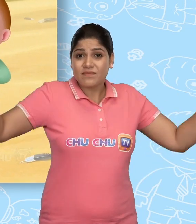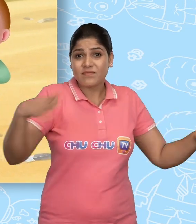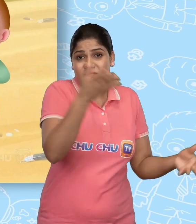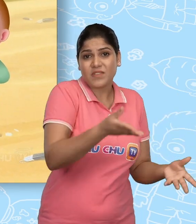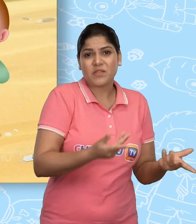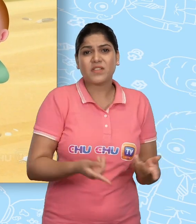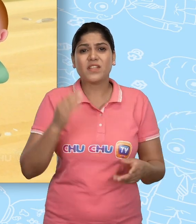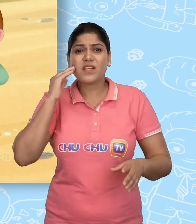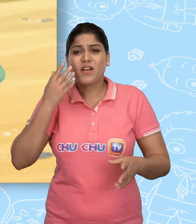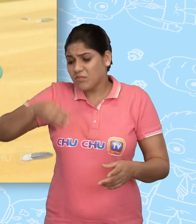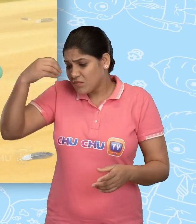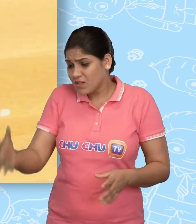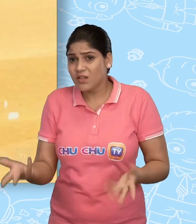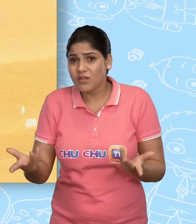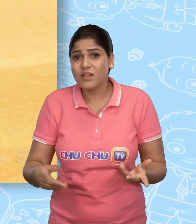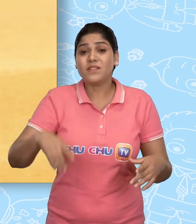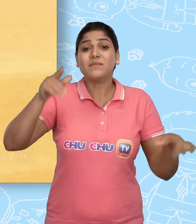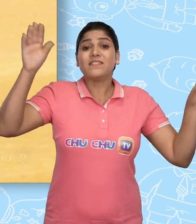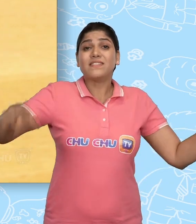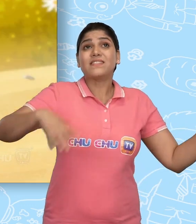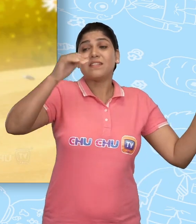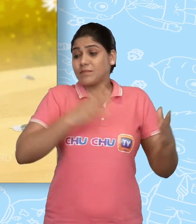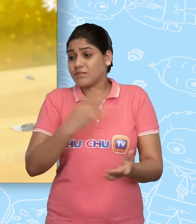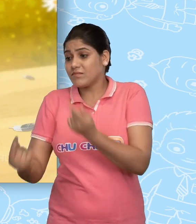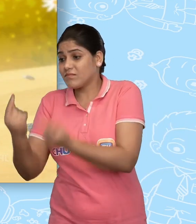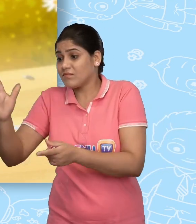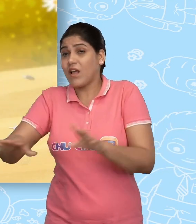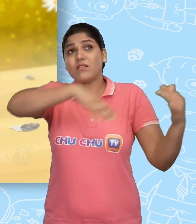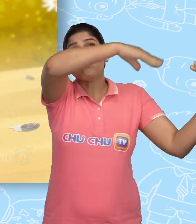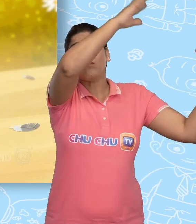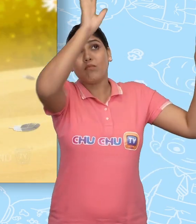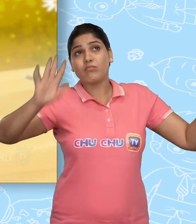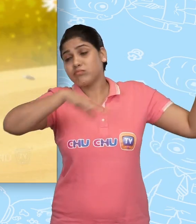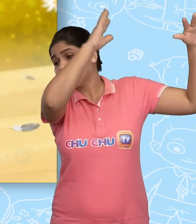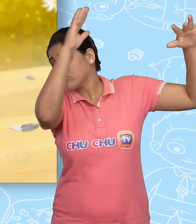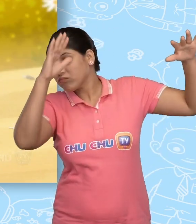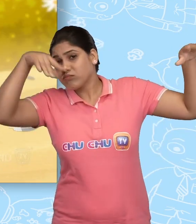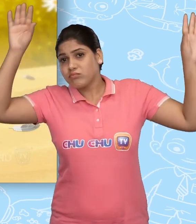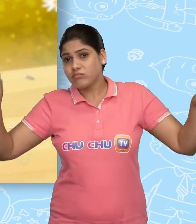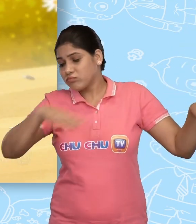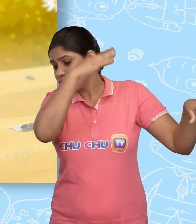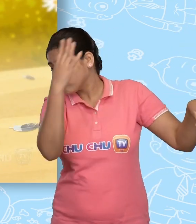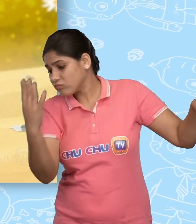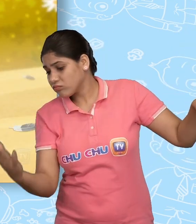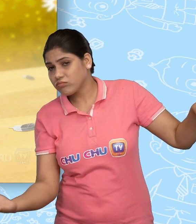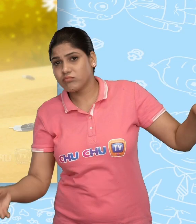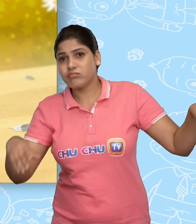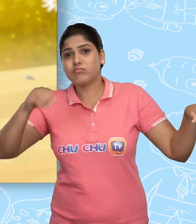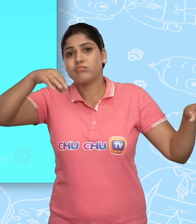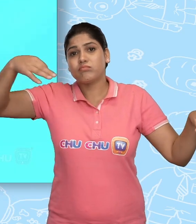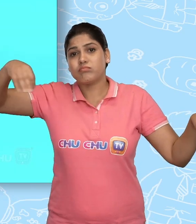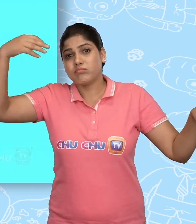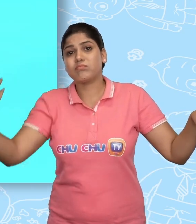ही किसी सीगल का होगा। ये जरूर तब गिरा होगा जब सीगल हमारे बगीचे के ऊपर